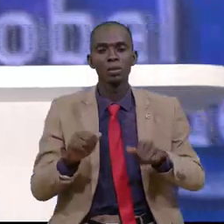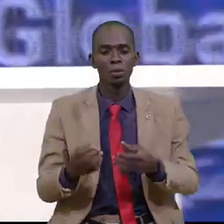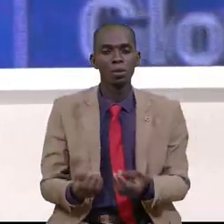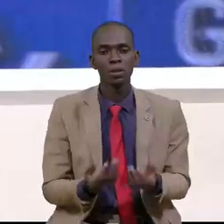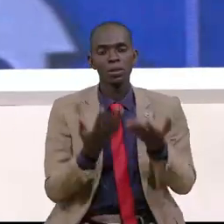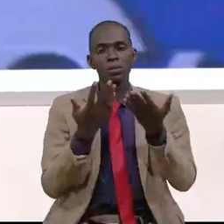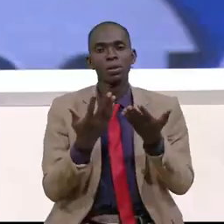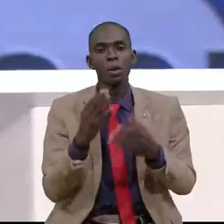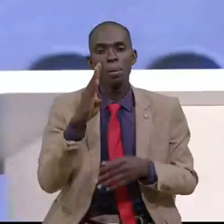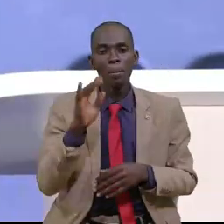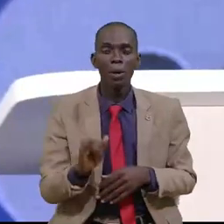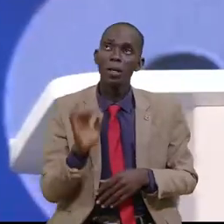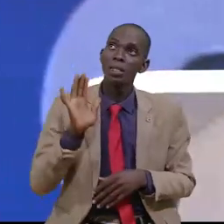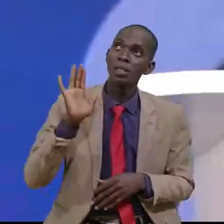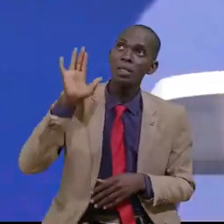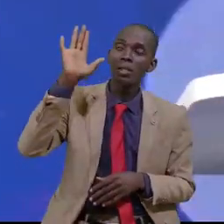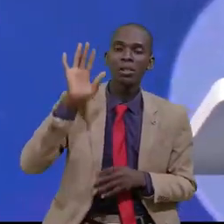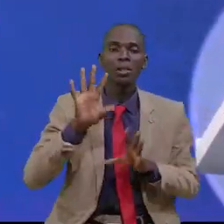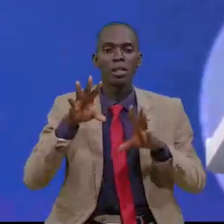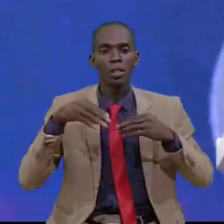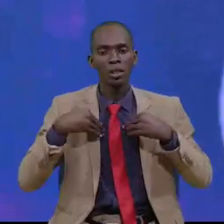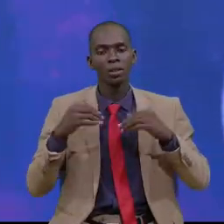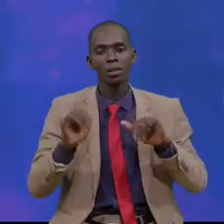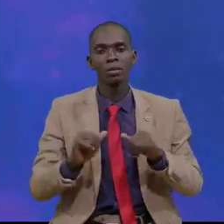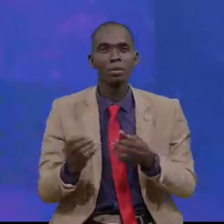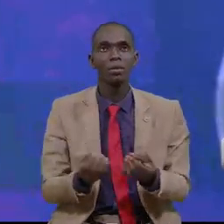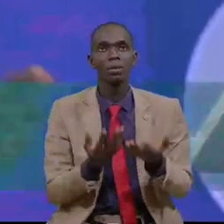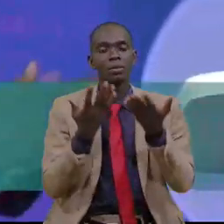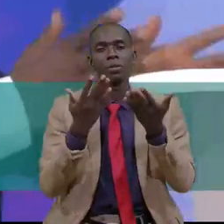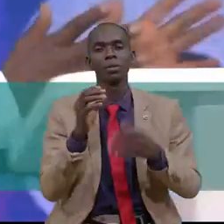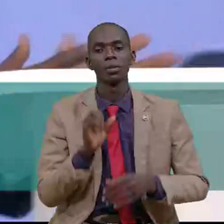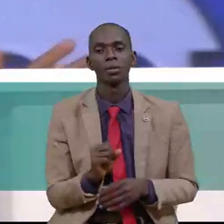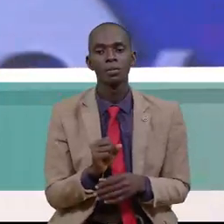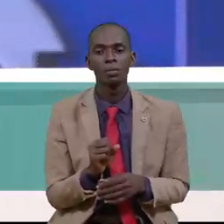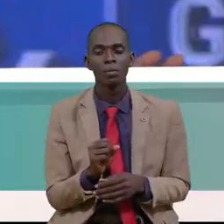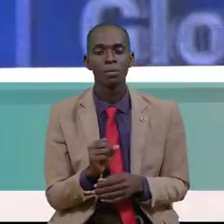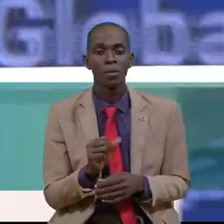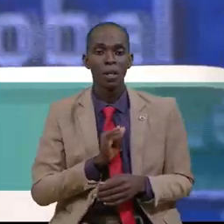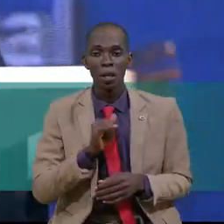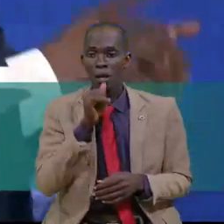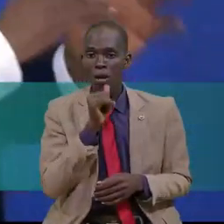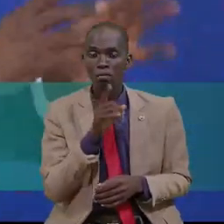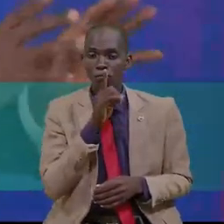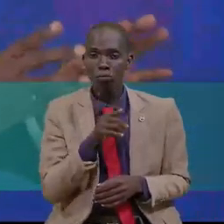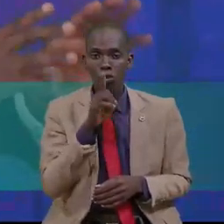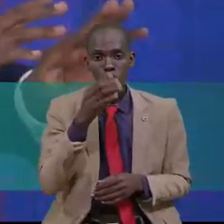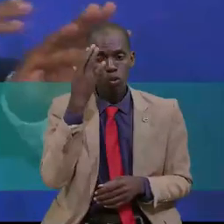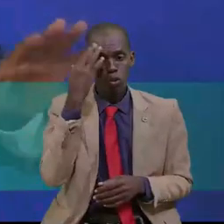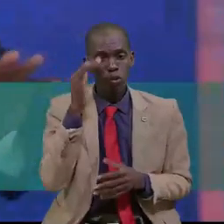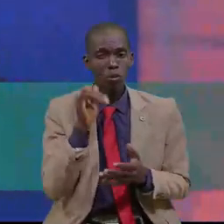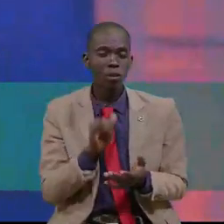acceptable. Par son sacrifice acceptable. Je suis sûr que vous